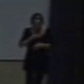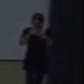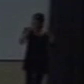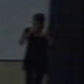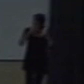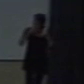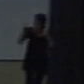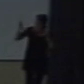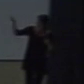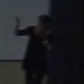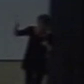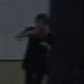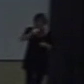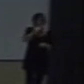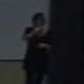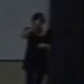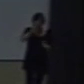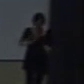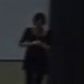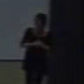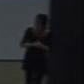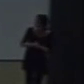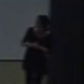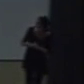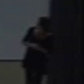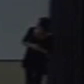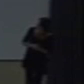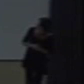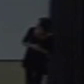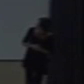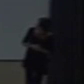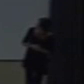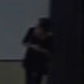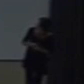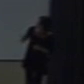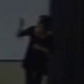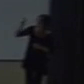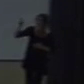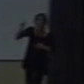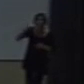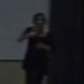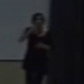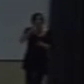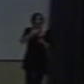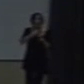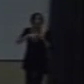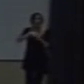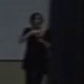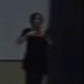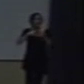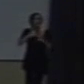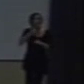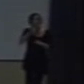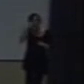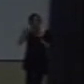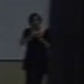més bé. Això és són les fonts que col·laboren, no? O sigui, una mena